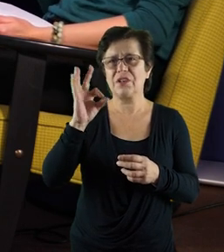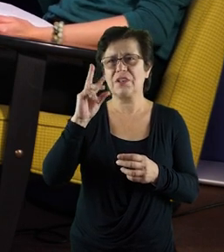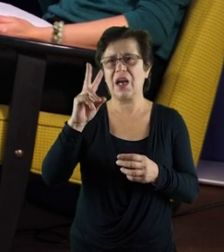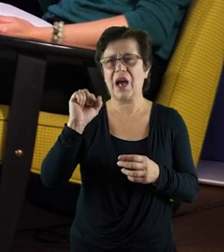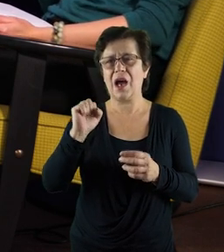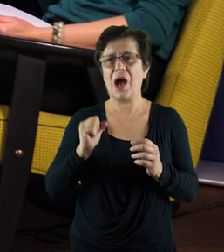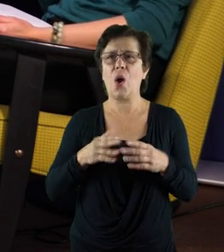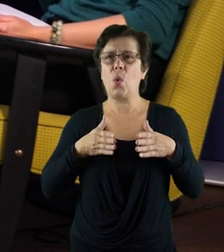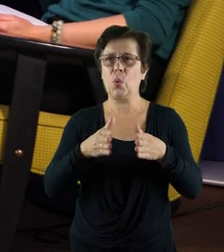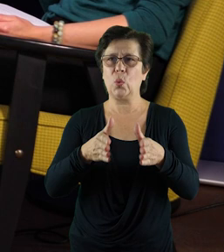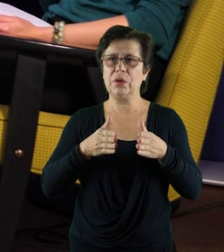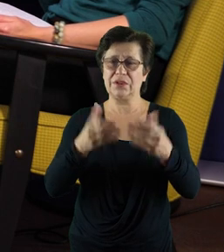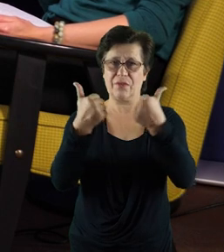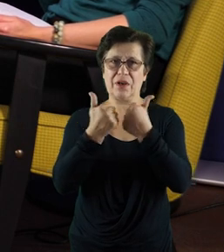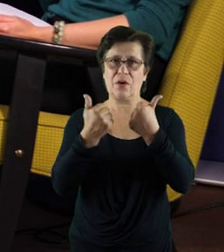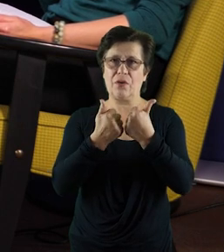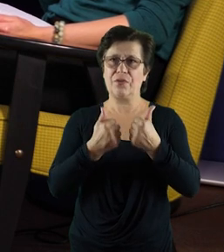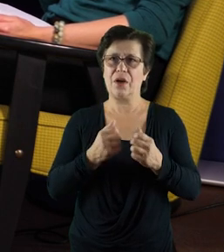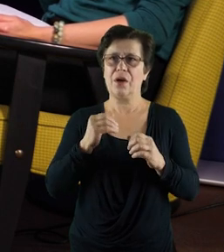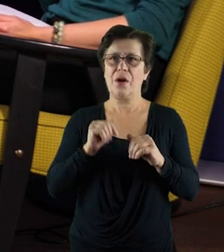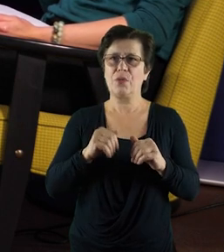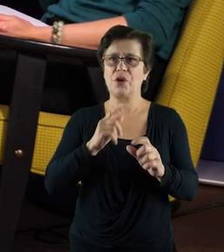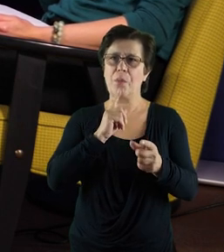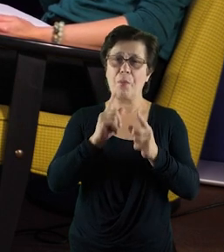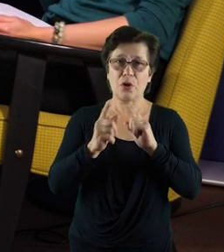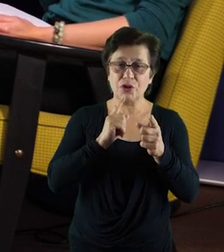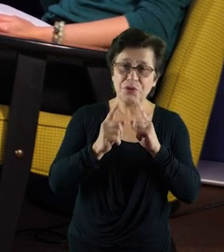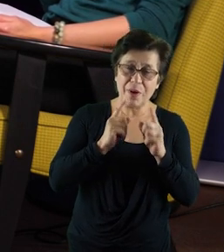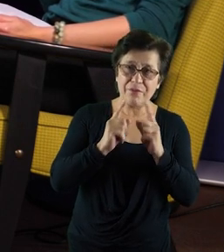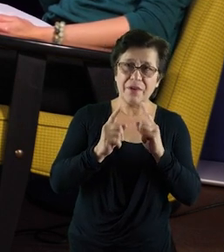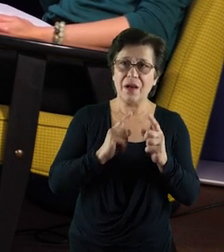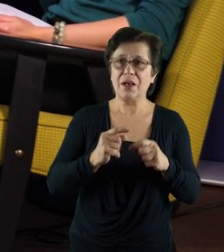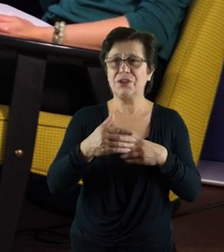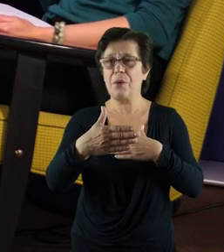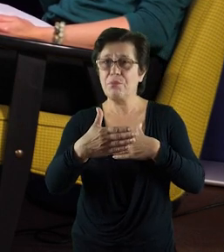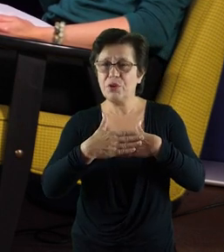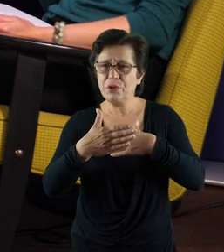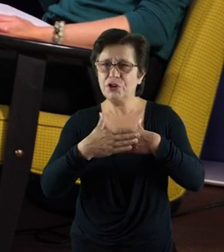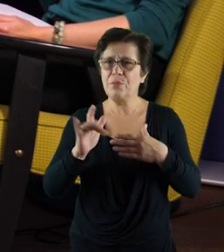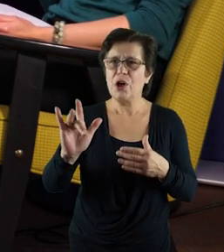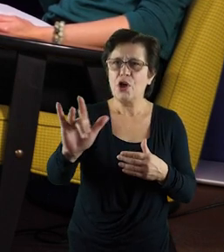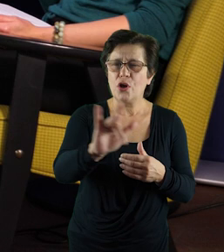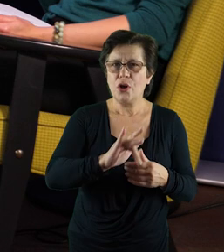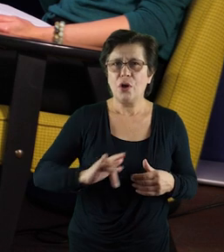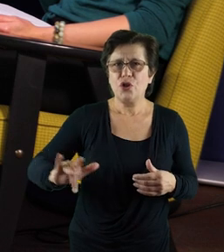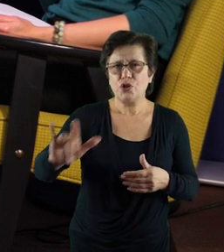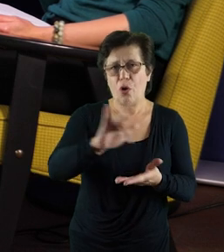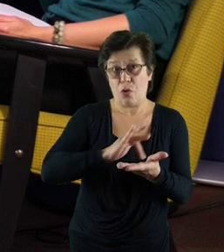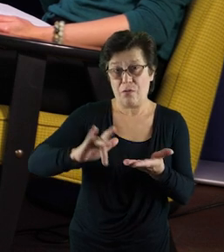No to w takim razie musimy troszeczkę teraz porozmawiać. Może przybliżymy Państwu środowisko awangardy